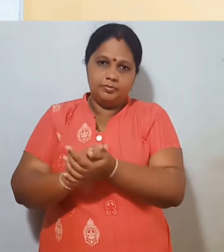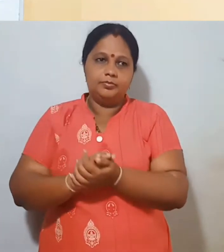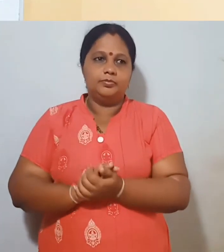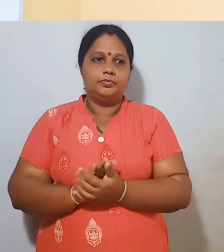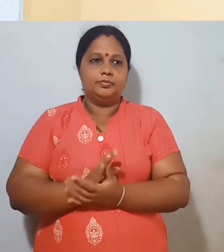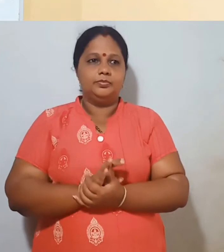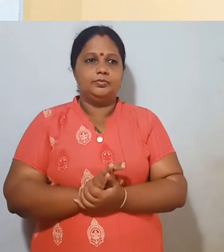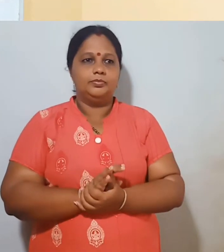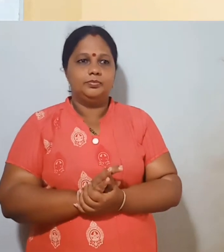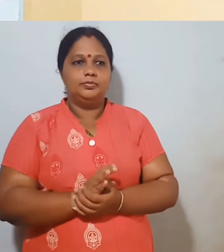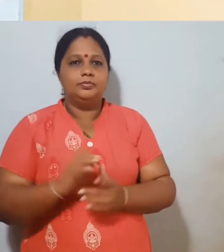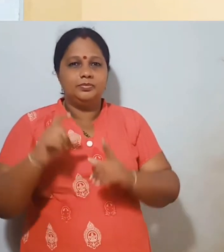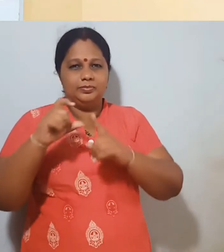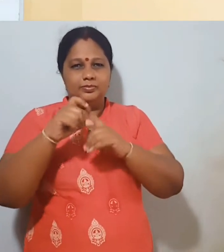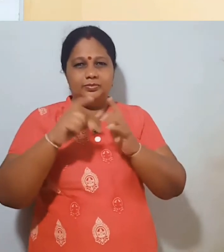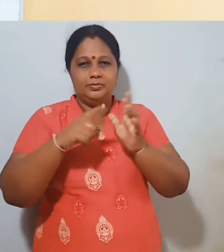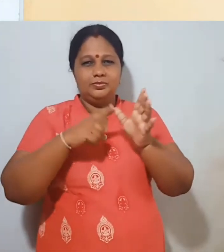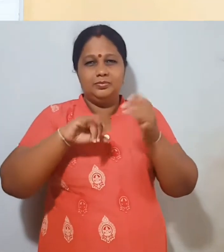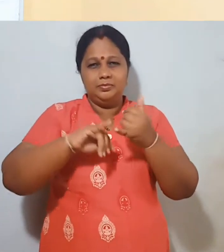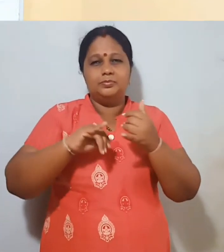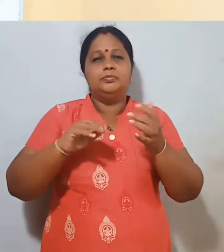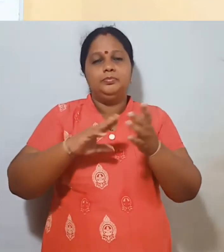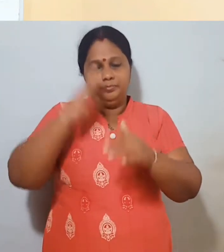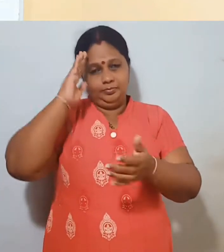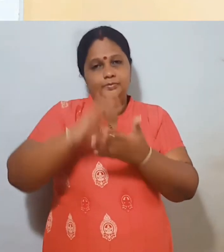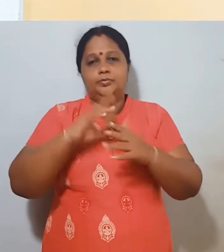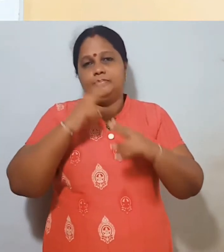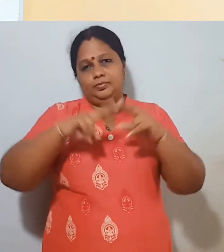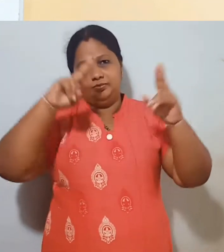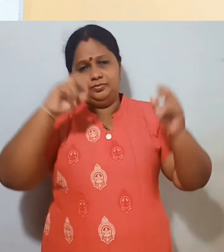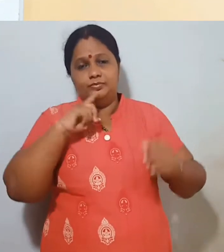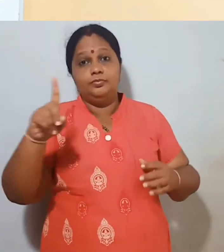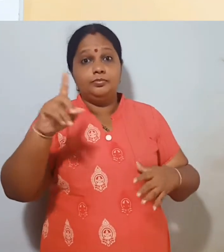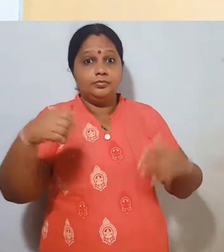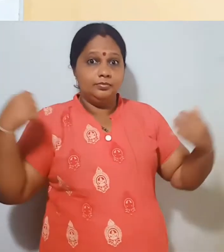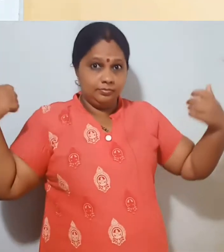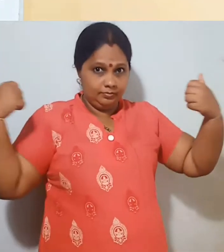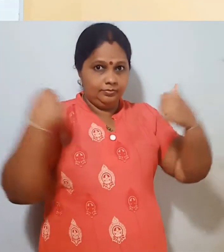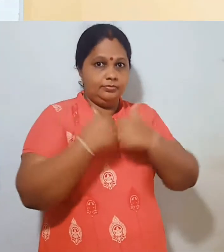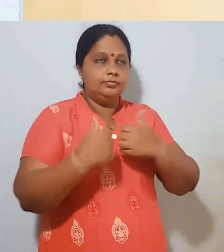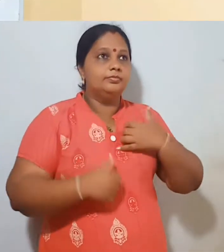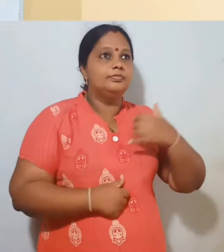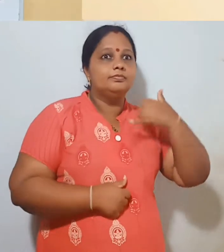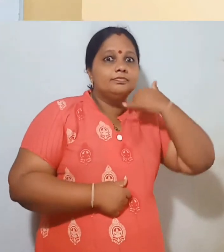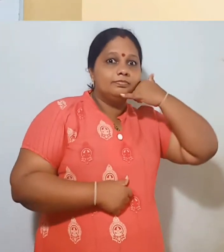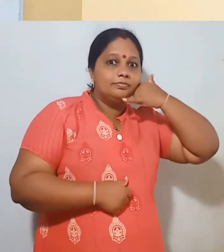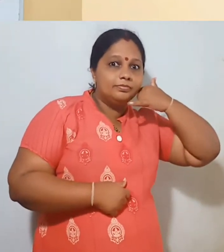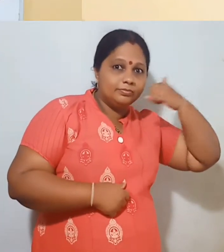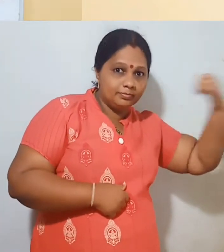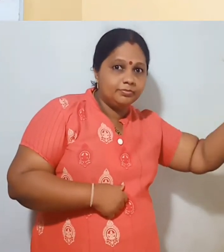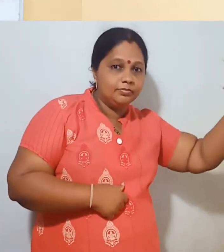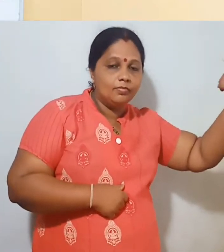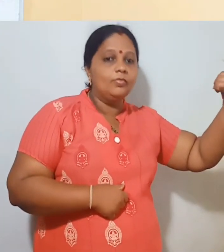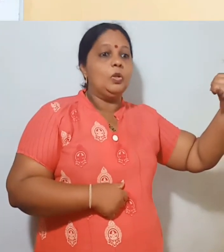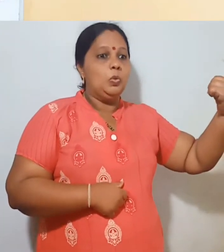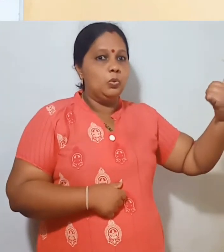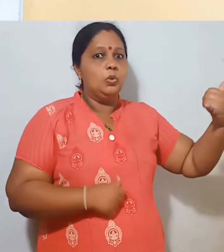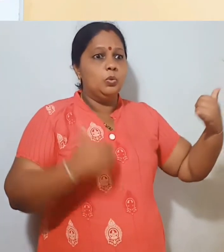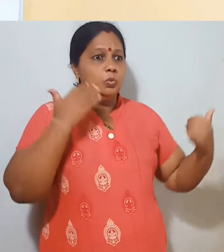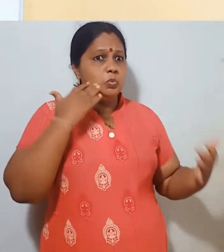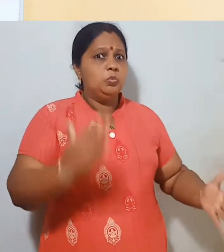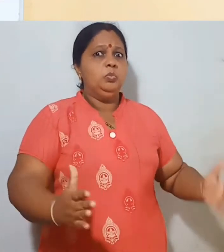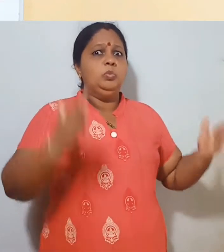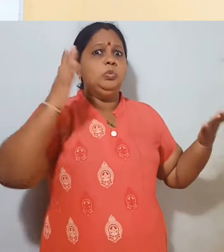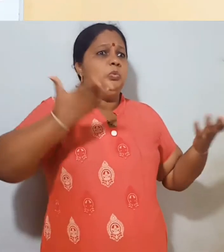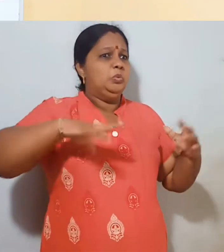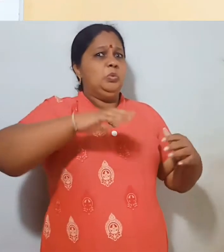டிசாஸ்டர் மேனேஜ்மெண்ட் சொல்றது. அப்ப இப்படி ஒரு பெரிய ஒரு ஆக்சிடென்ட் நடந்துன்னு சொல்லி சொன்னால் அந்த மெசேஜ் ஹாஸ்பிட்டலுக்கு கிடைச்சால் அவங்க பெரிய எண்ணிக்கையில